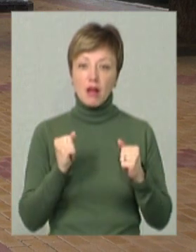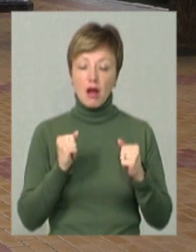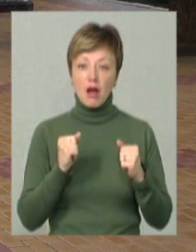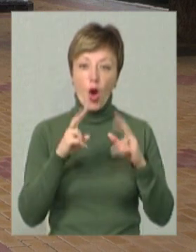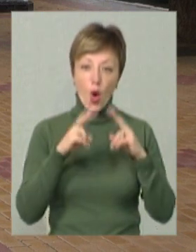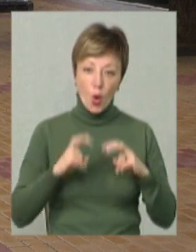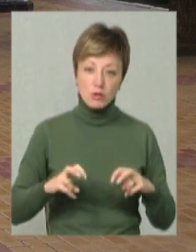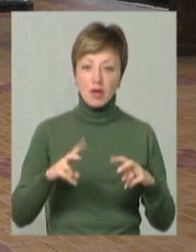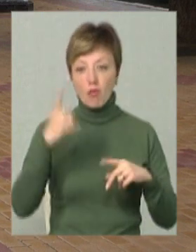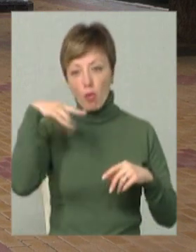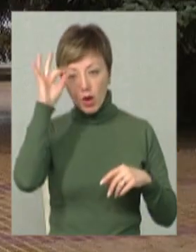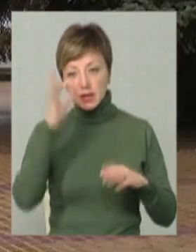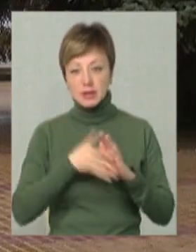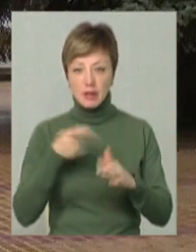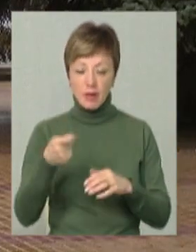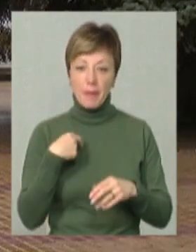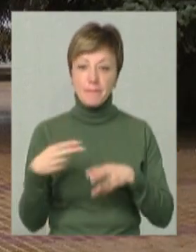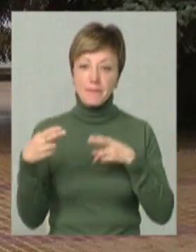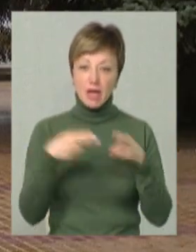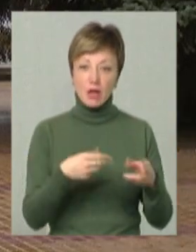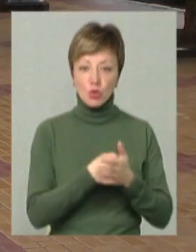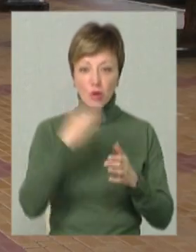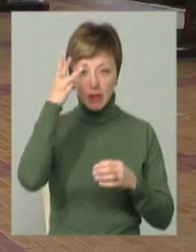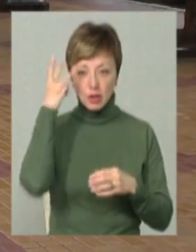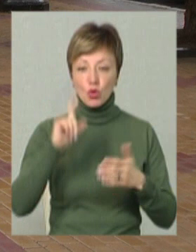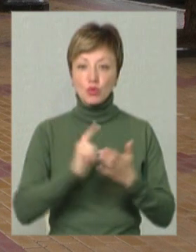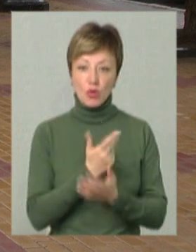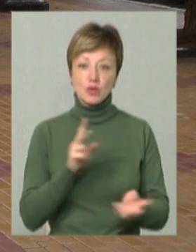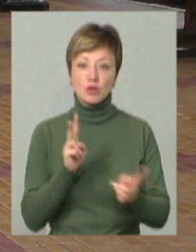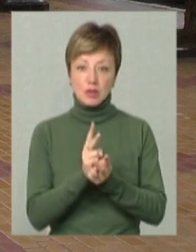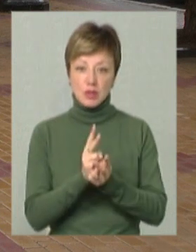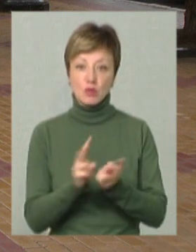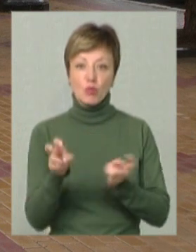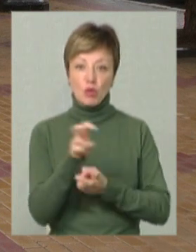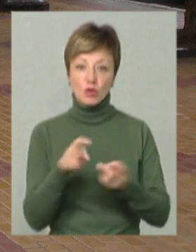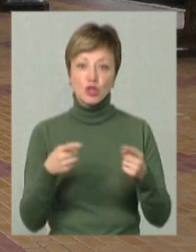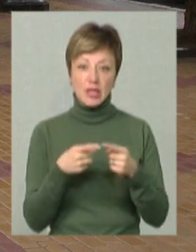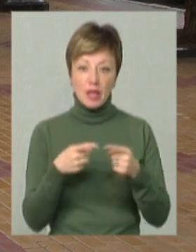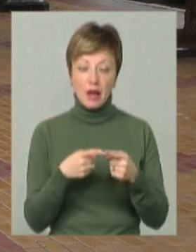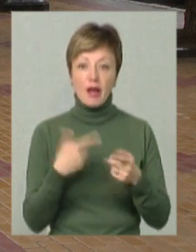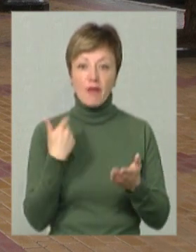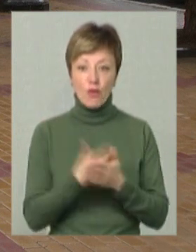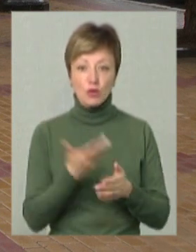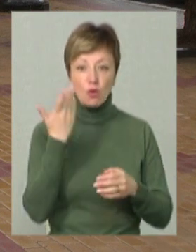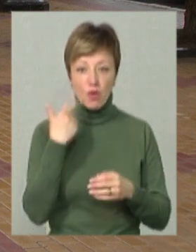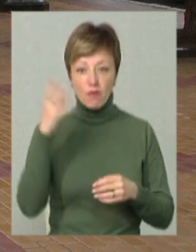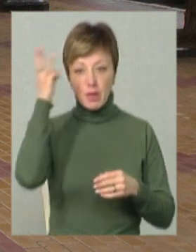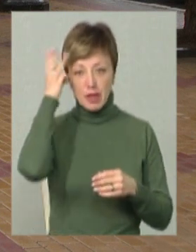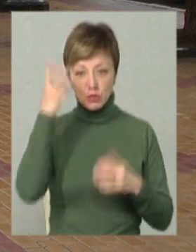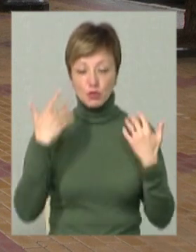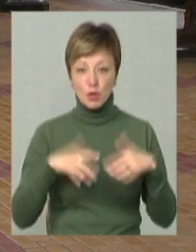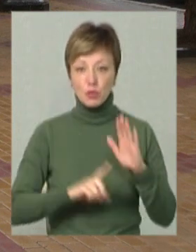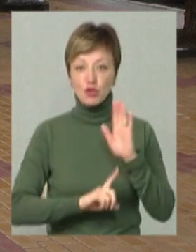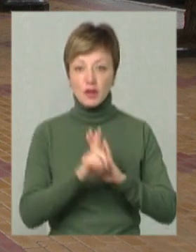розбірки, щоб в поліцію заявляти. Ми приїхали до Хмельницького і знову ми стикнулися з пошуком житла. І ось коли у Хмельницькому вже